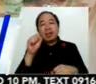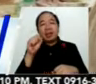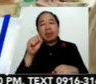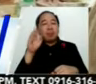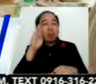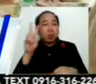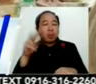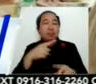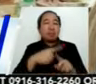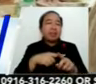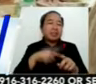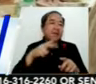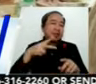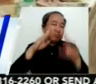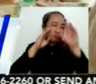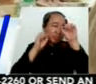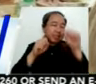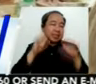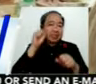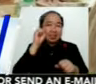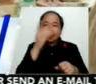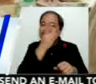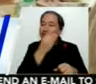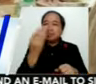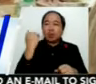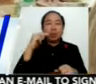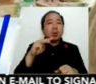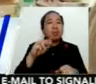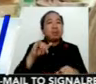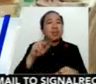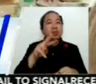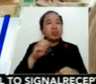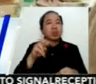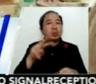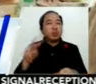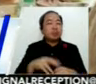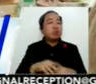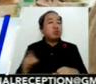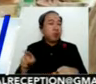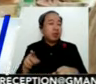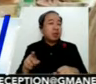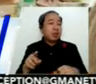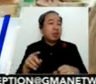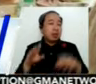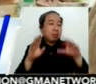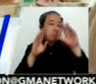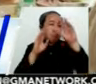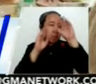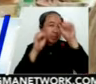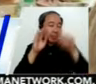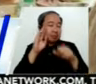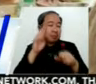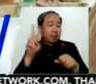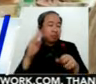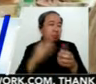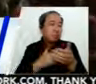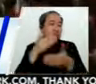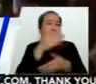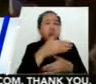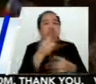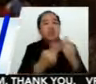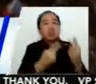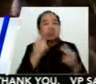2022. Dinaraw noon ni Marcos si Inday Sara para batiin ito sa kanyang kaarawan noong 2021. Halos isang taon makalipas